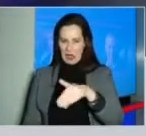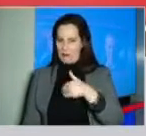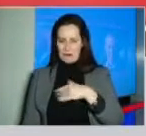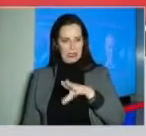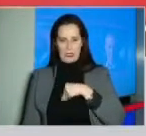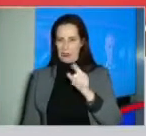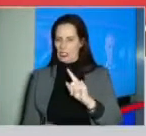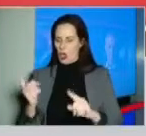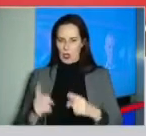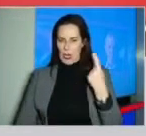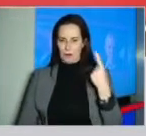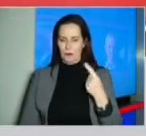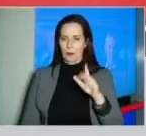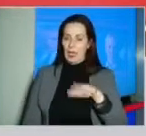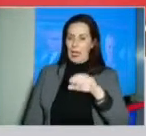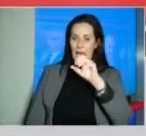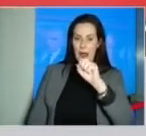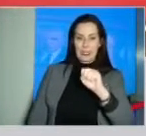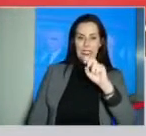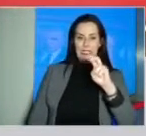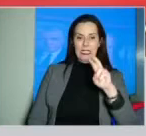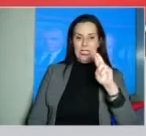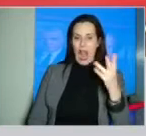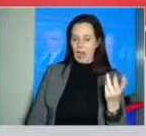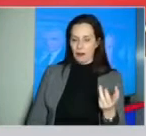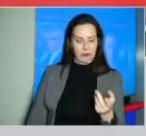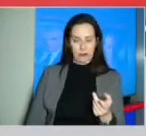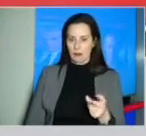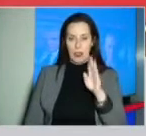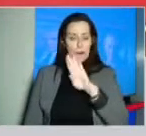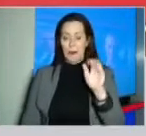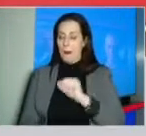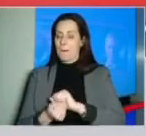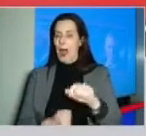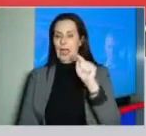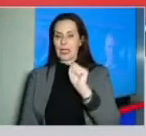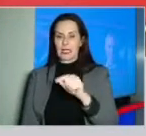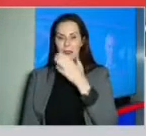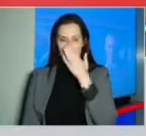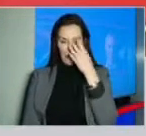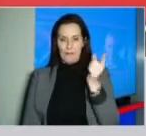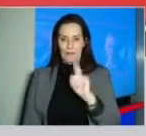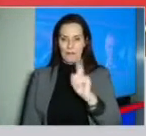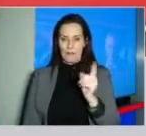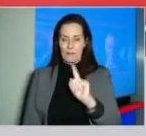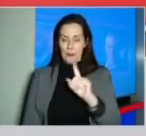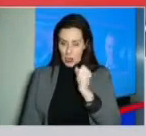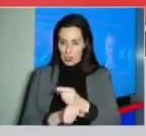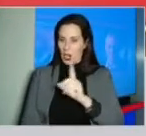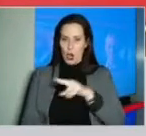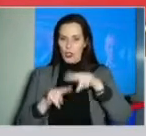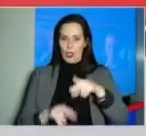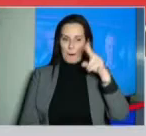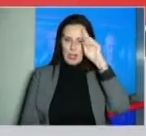גם... שגדעון סער... זה, הוא הרג את זה. נתניהו הרג את זה, וזה שהוא חשף אותו. ומי שיעשה את זה לא יהיה בליכוד. עכשיו,